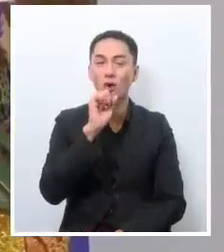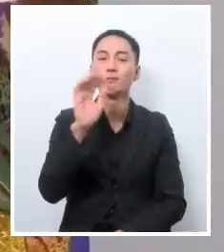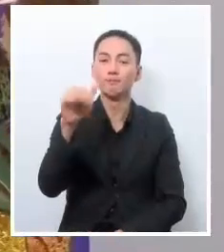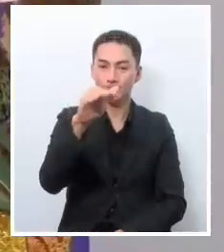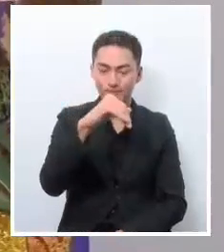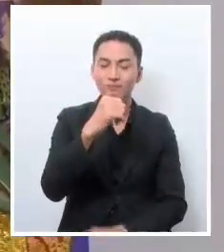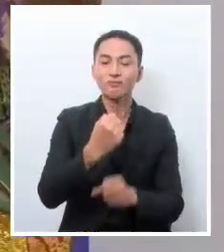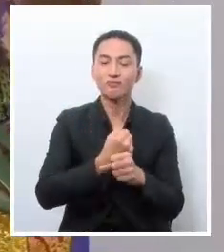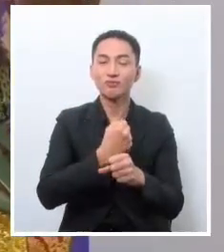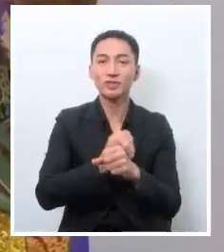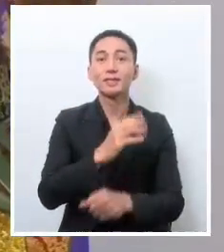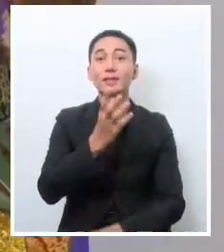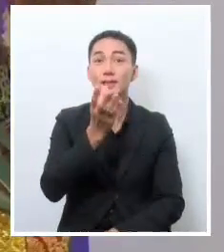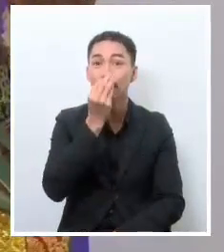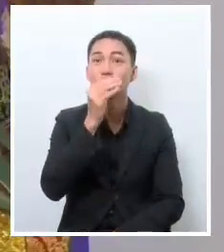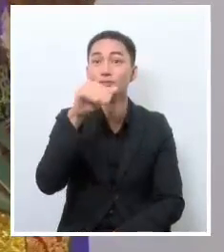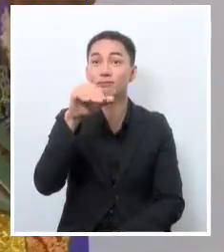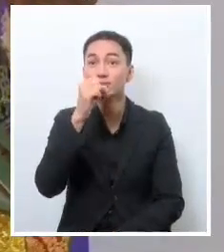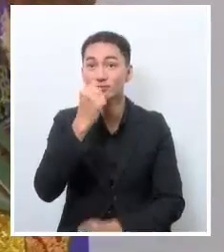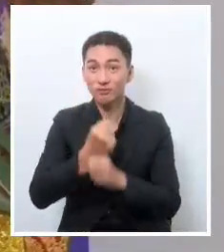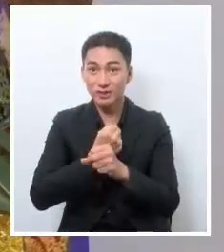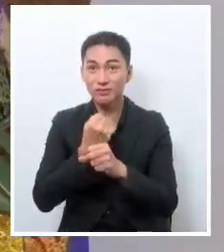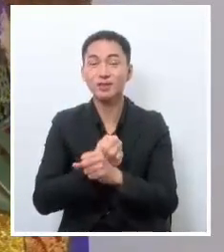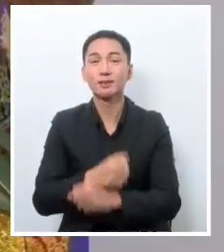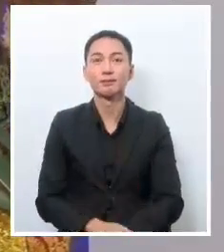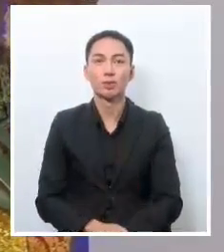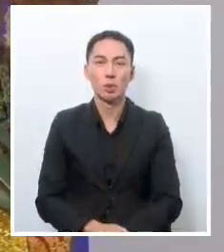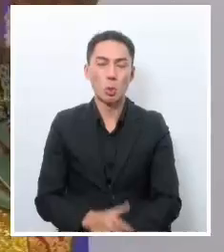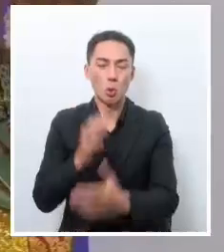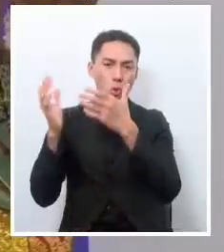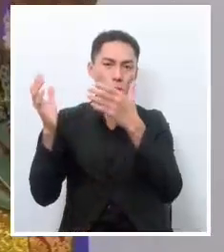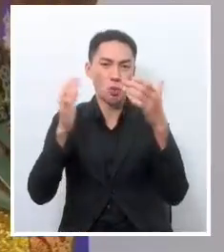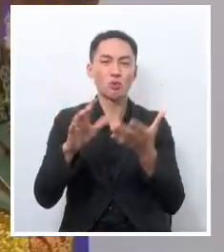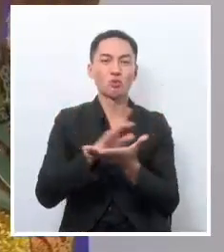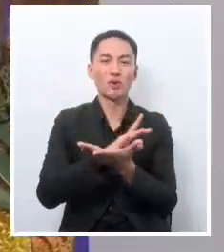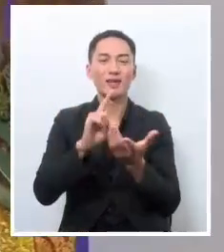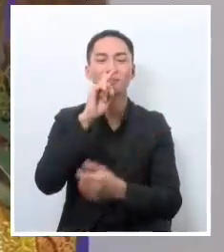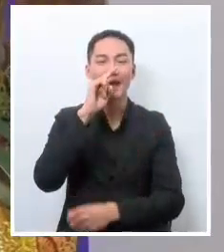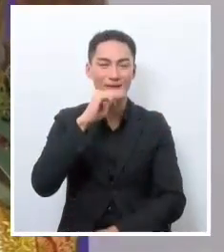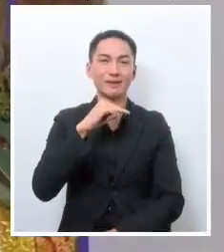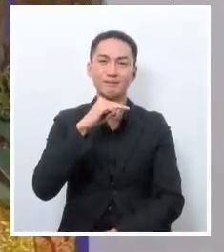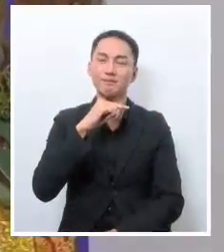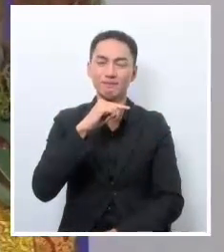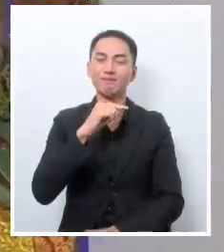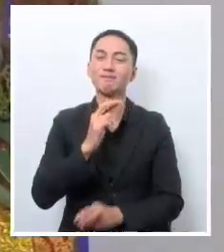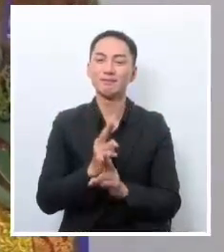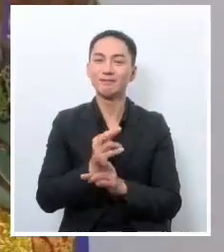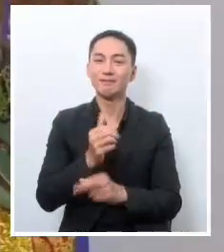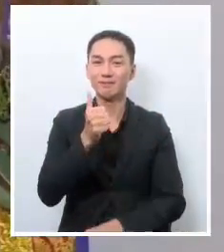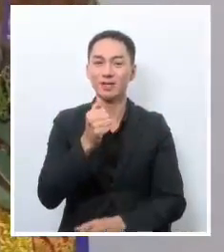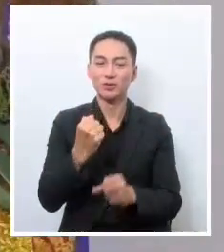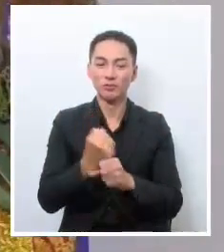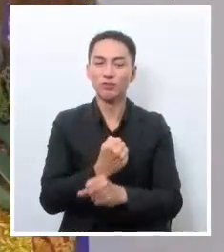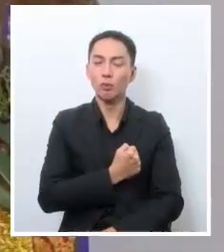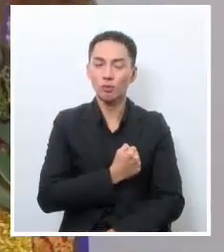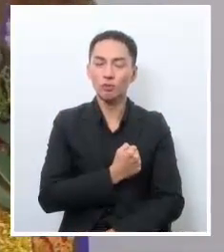กันดูครับว่าการเรียงขวนนี่เเป็นอีกอย่างหนึงที่รักษาวัฒนธรรมไทยเราไปด้วยครับอืก็ฝึกความอดทนอะไรพวก